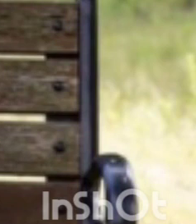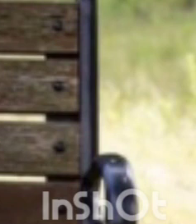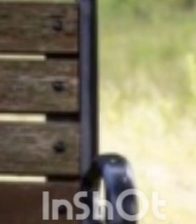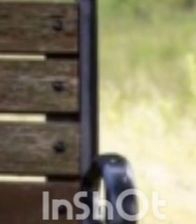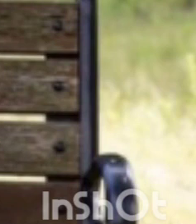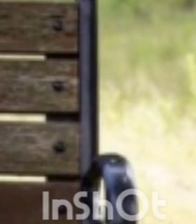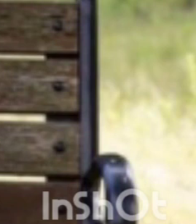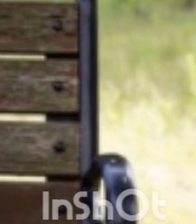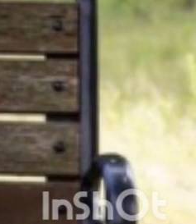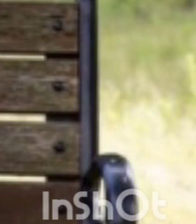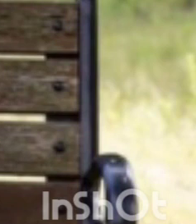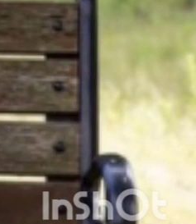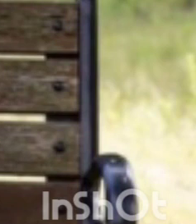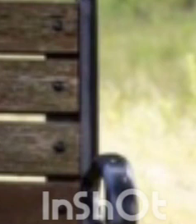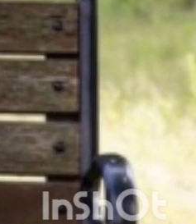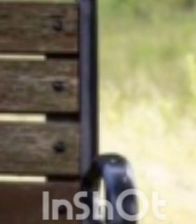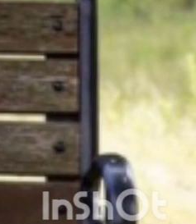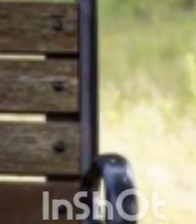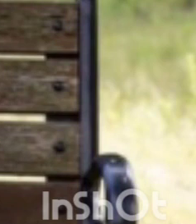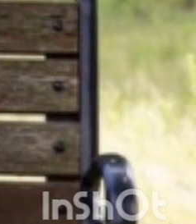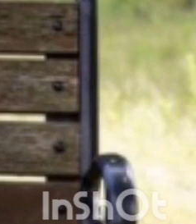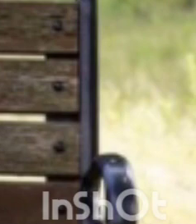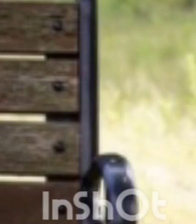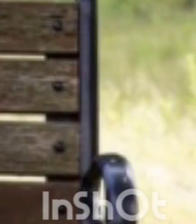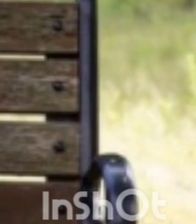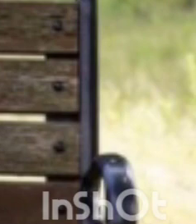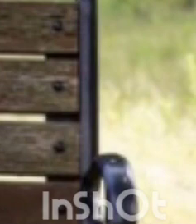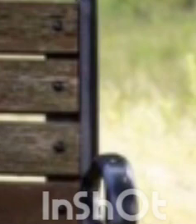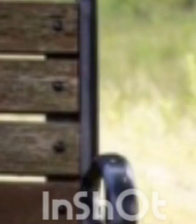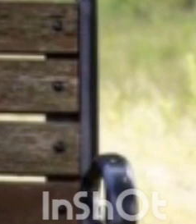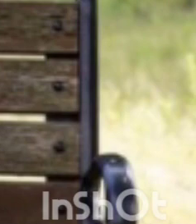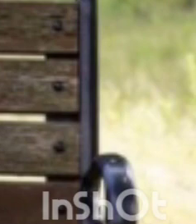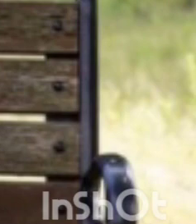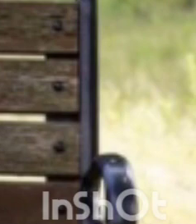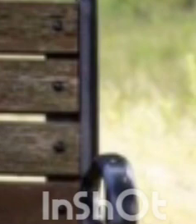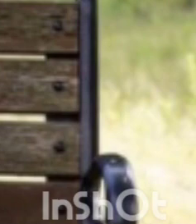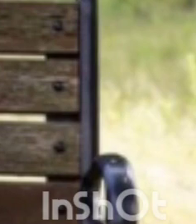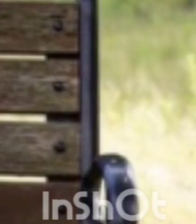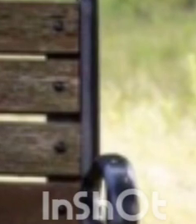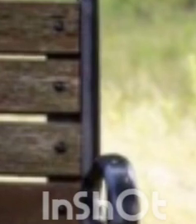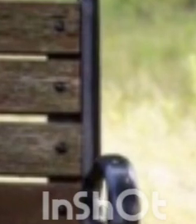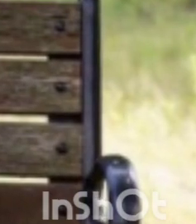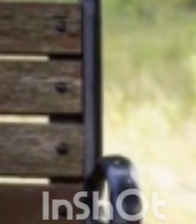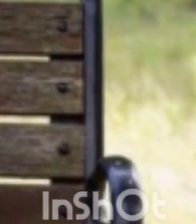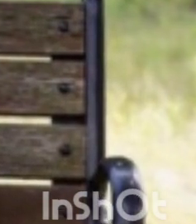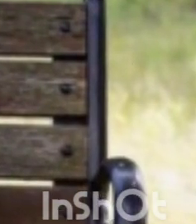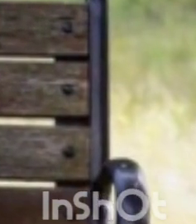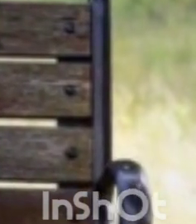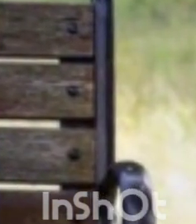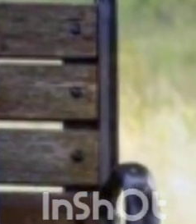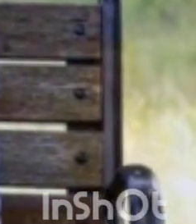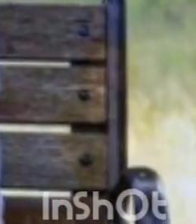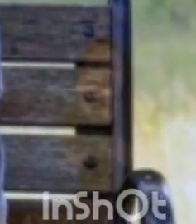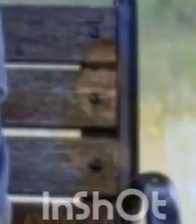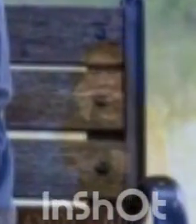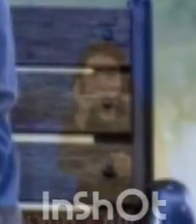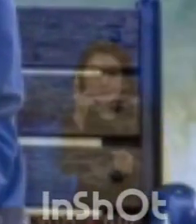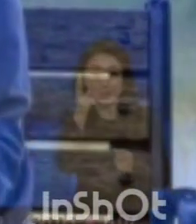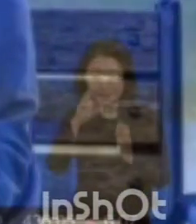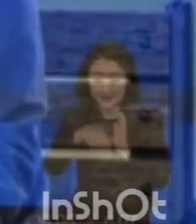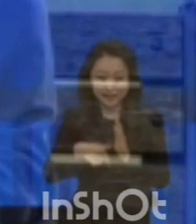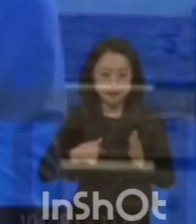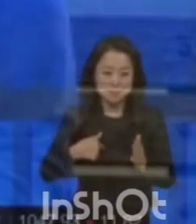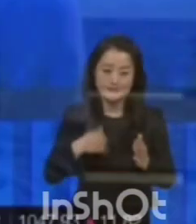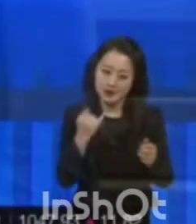사연이 복잡하긴 한데요. 제가 8월에 만나서 3일 만에 결혼하기로 마음먹고 6개월 만에 실제 결혼했습니다.